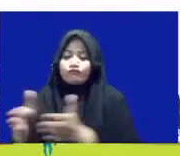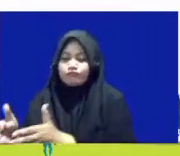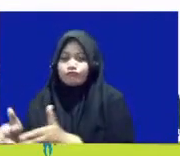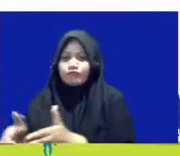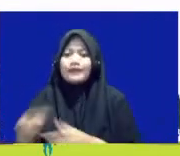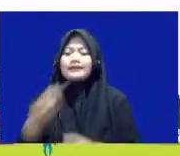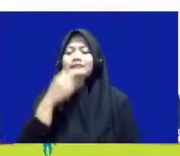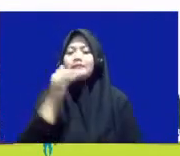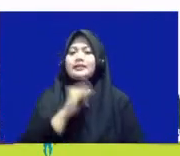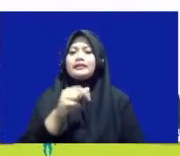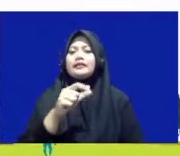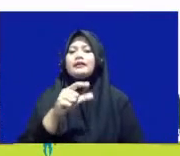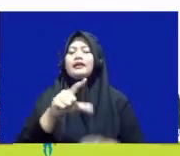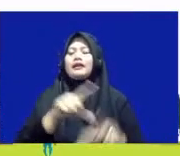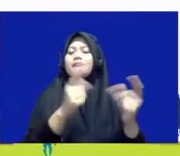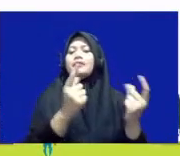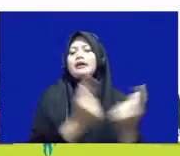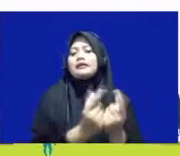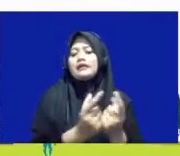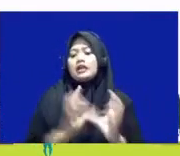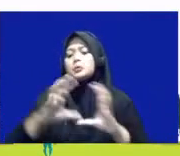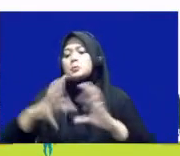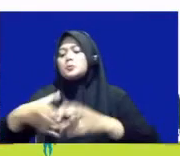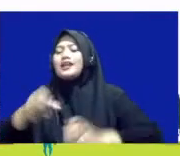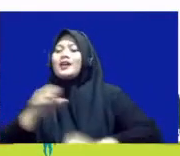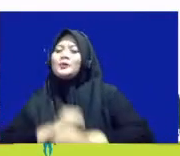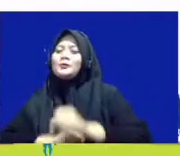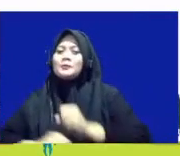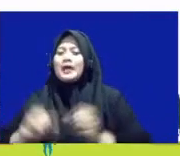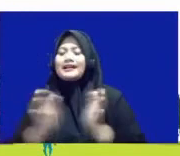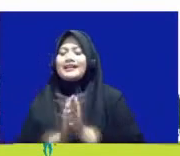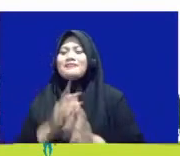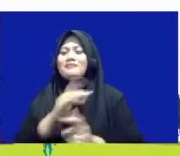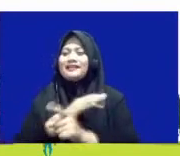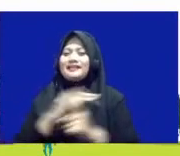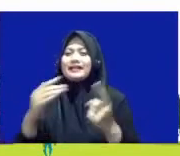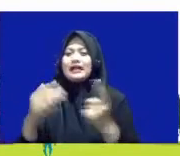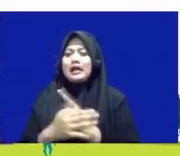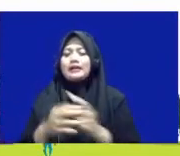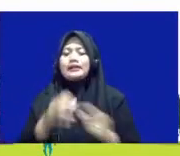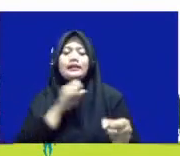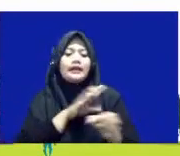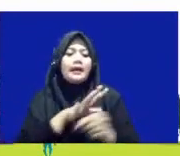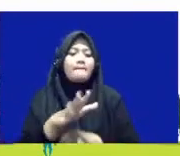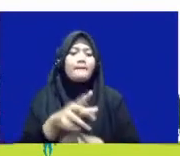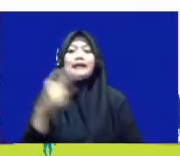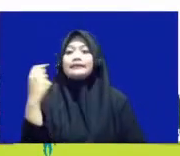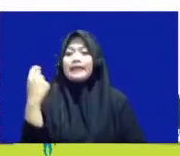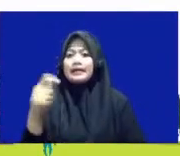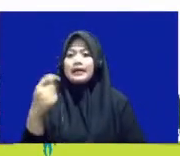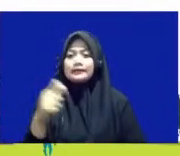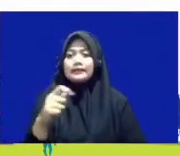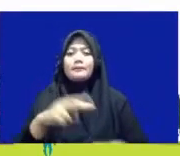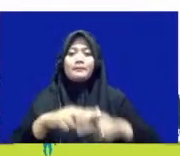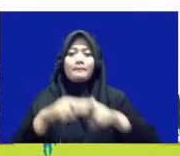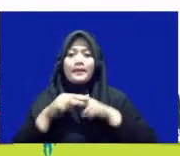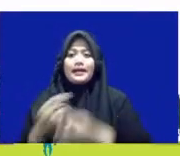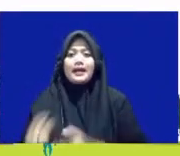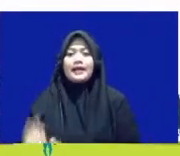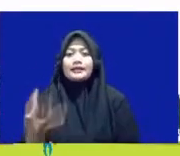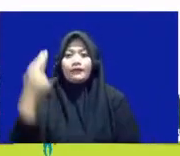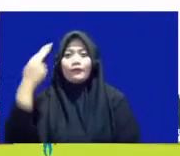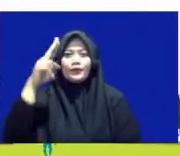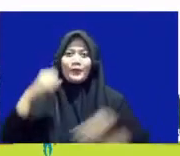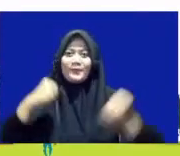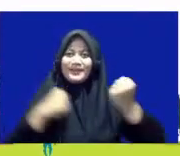pemerintah terkait, dunia usaha, serta masyarakat terdampak. Tagana juga berperan aktif dalam mendukung